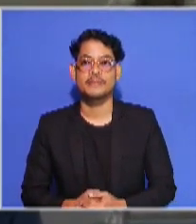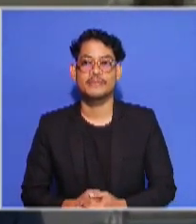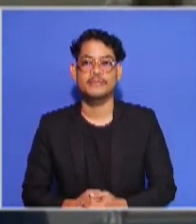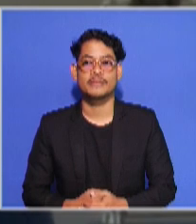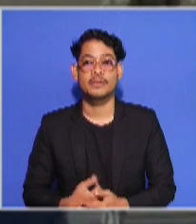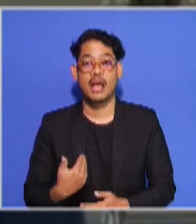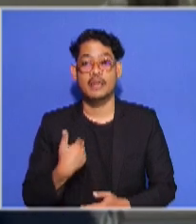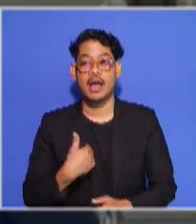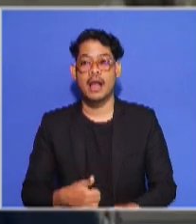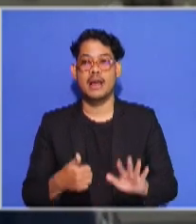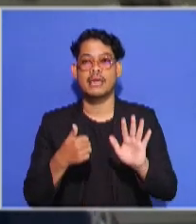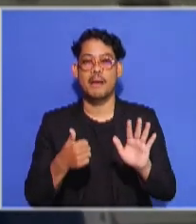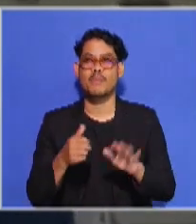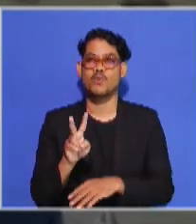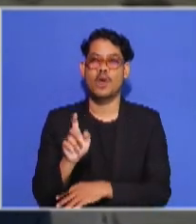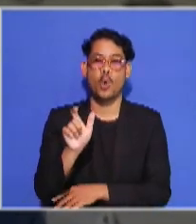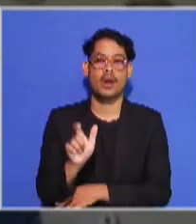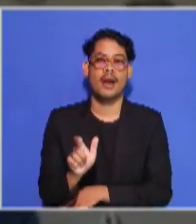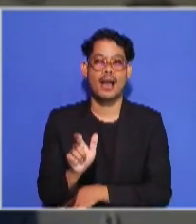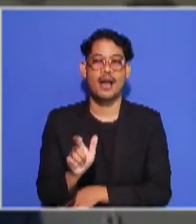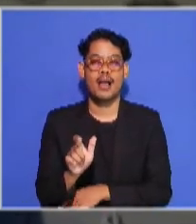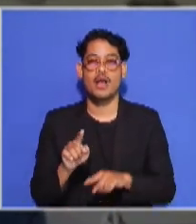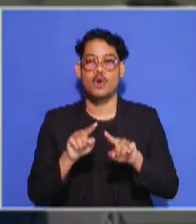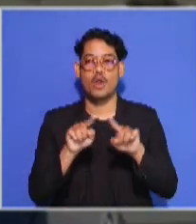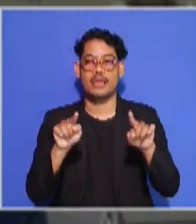62 orang, surat suaranya